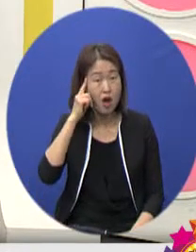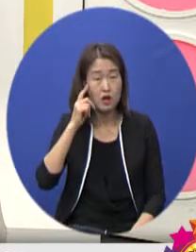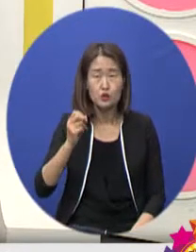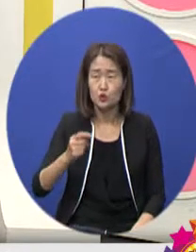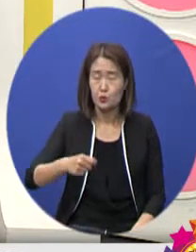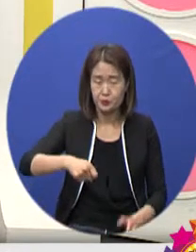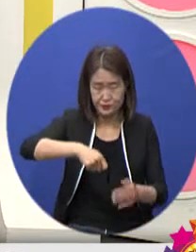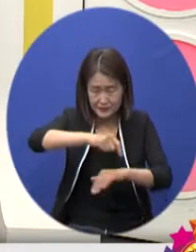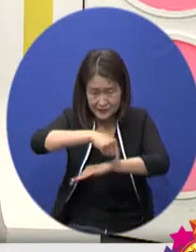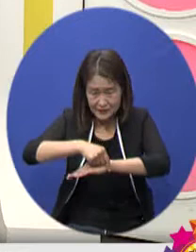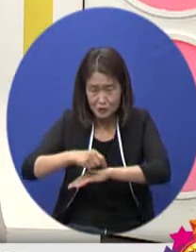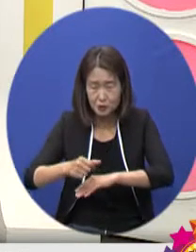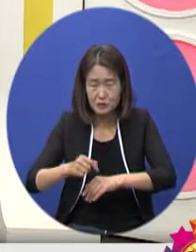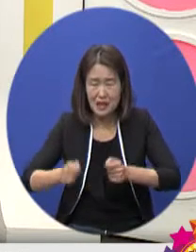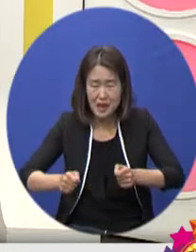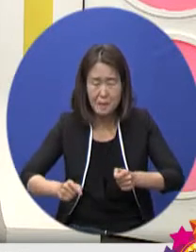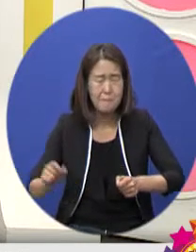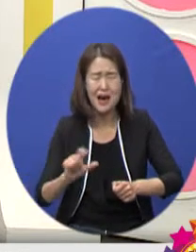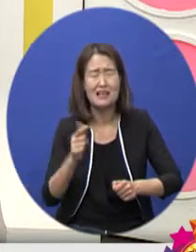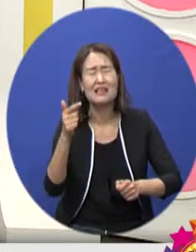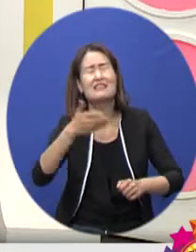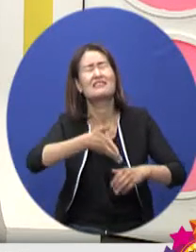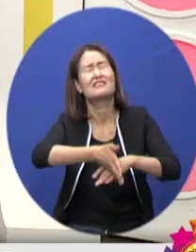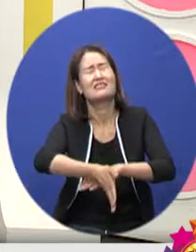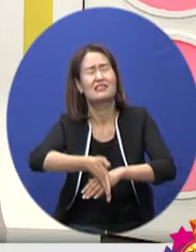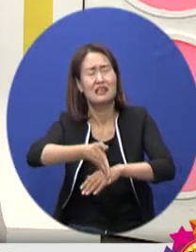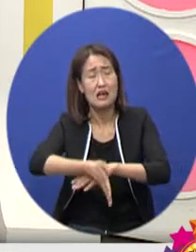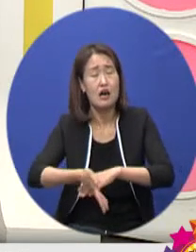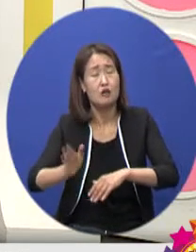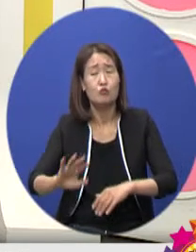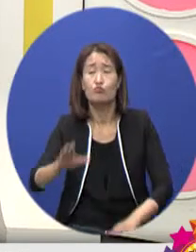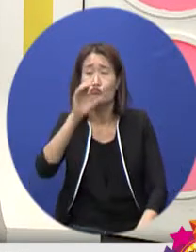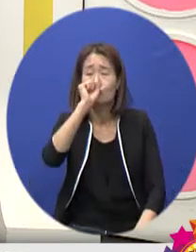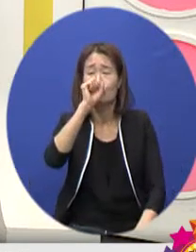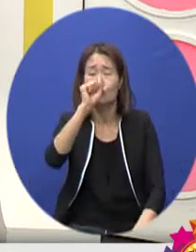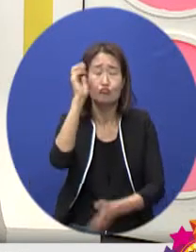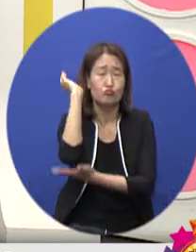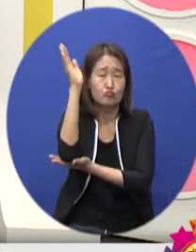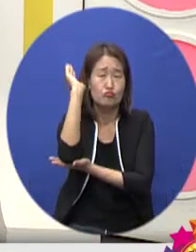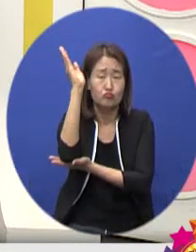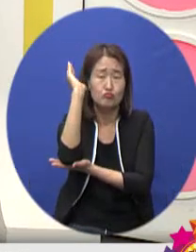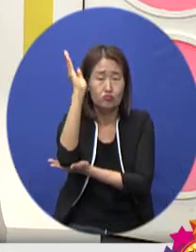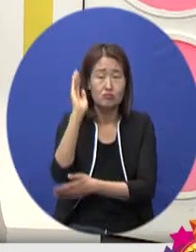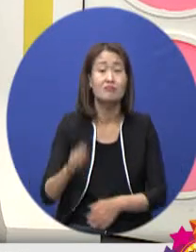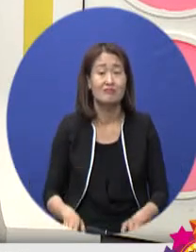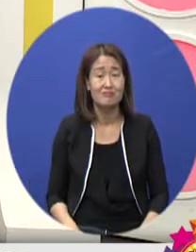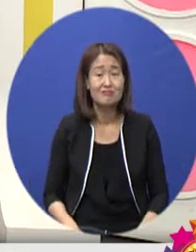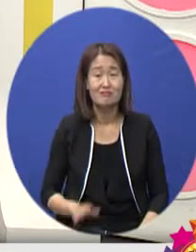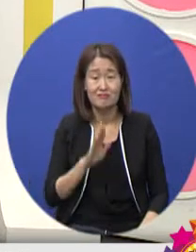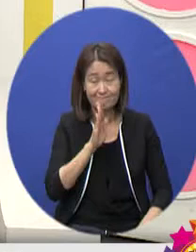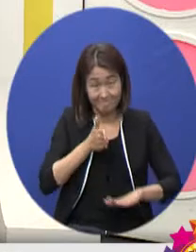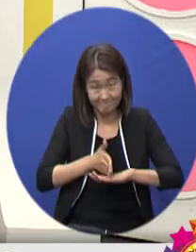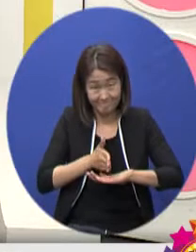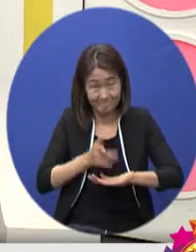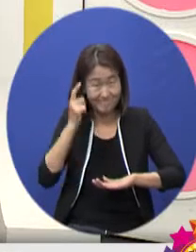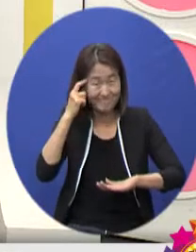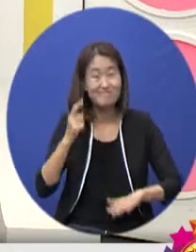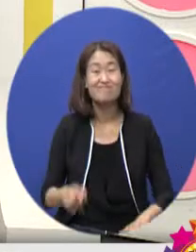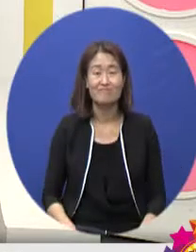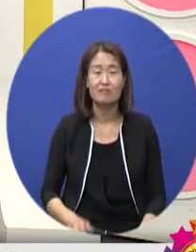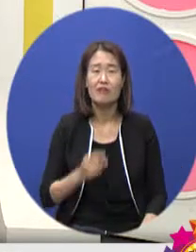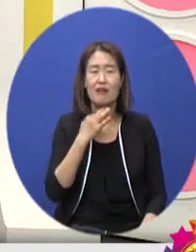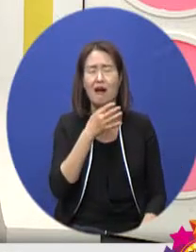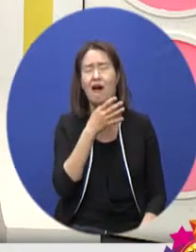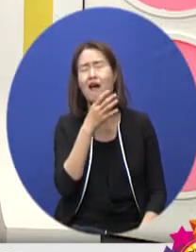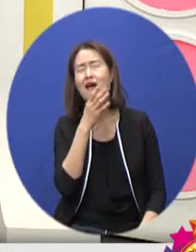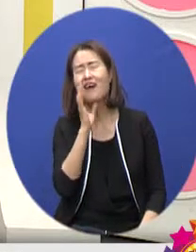게 터지니까 네, 네. 그래도 그거를 다 좋게 해주시고 그러시는 게 고맙죠. 네. 나이